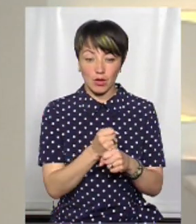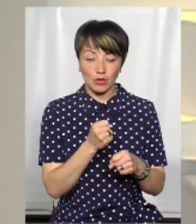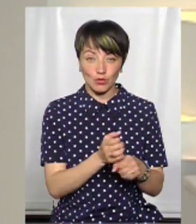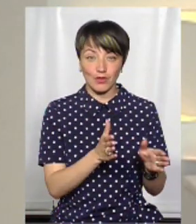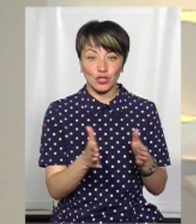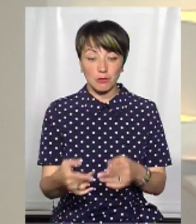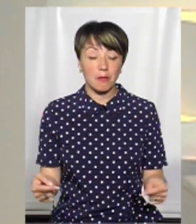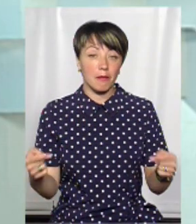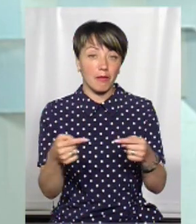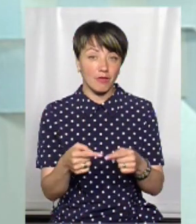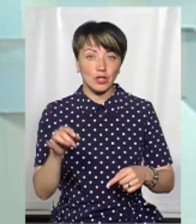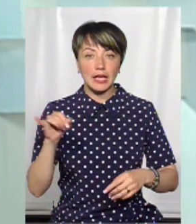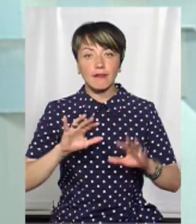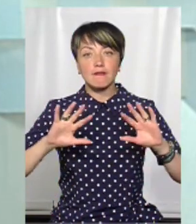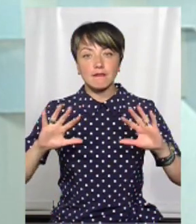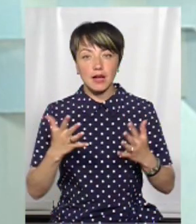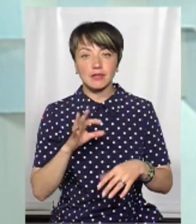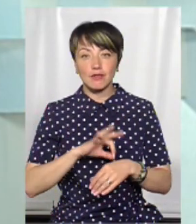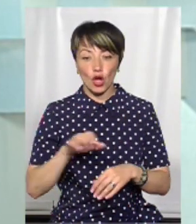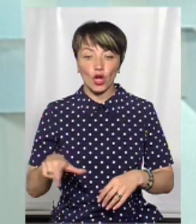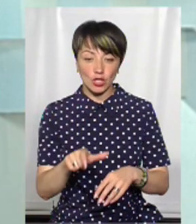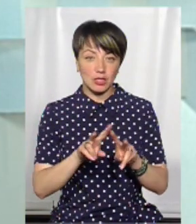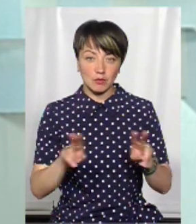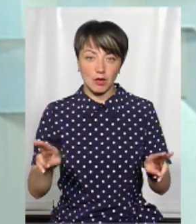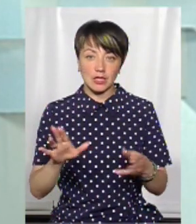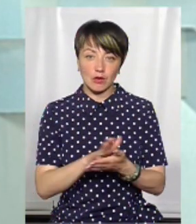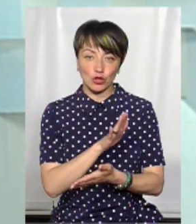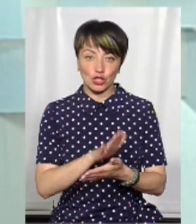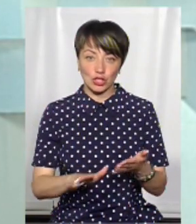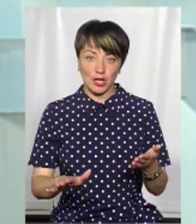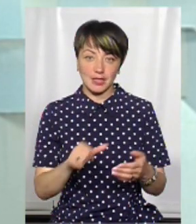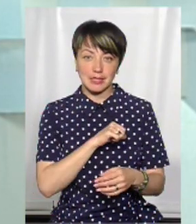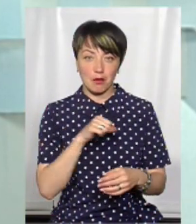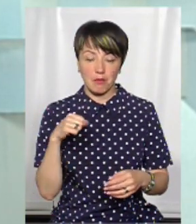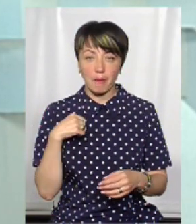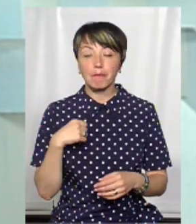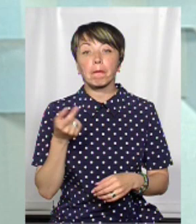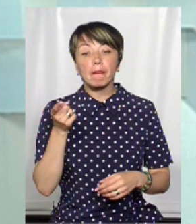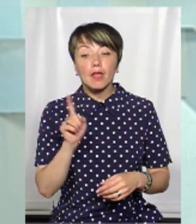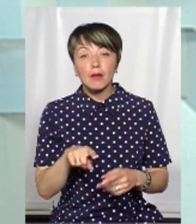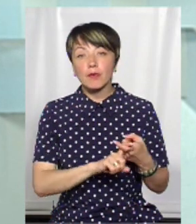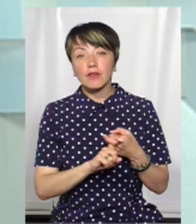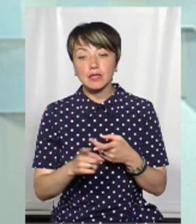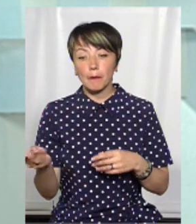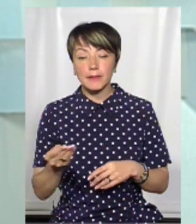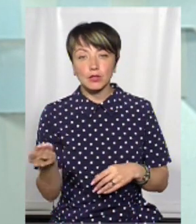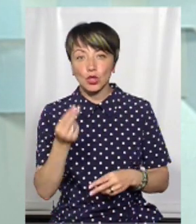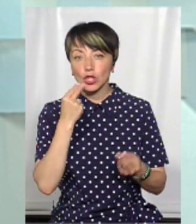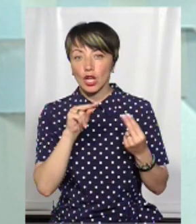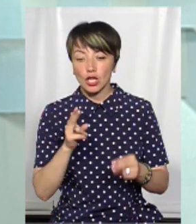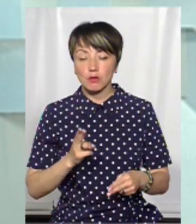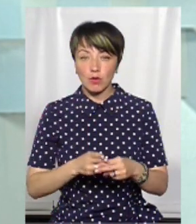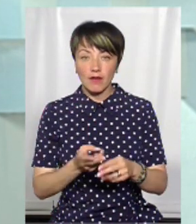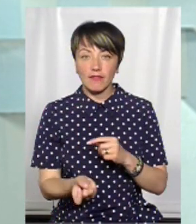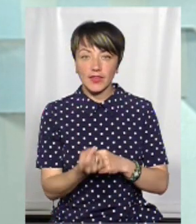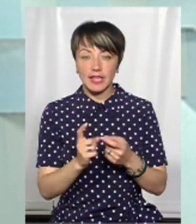режимі. І в разі захворювання річка так само очищається. Стосовно піску, найкращий